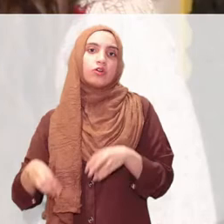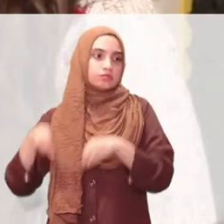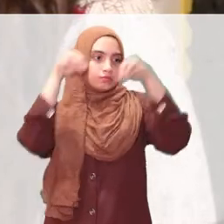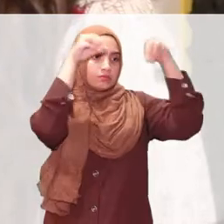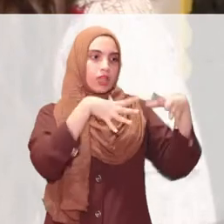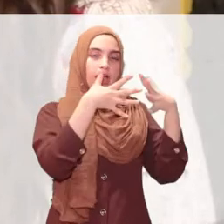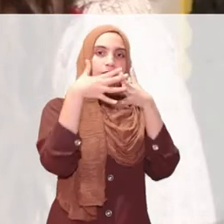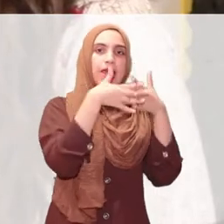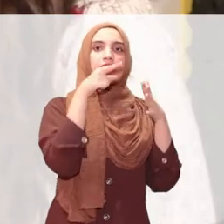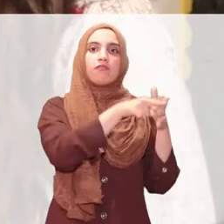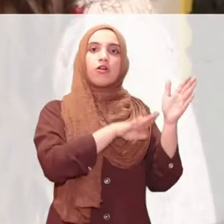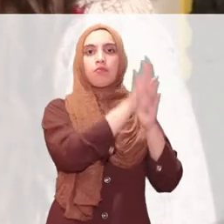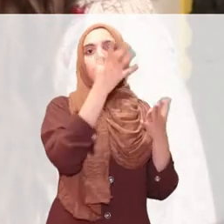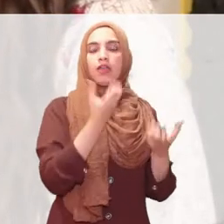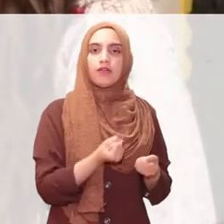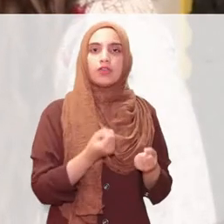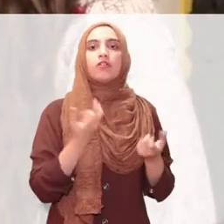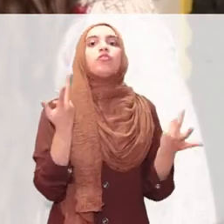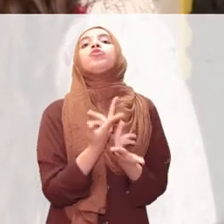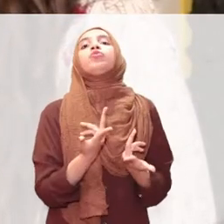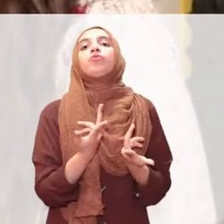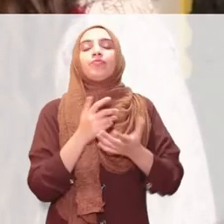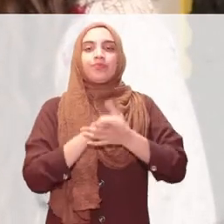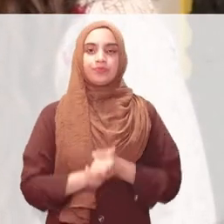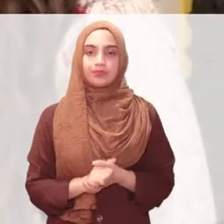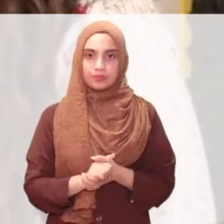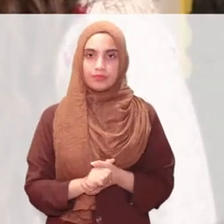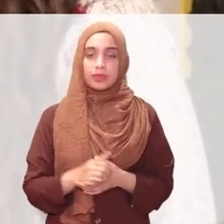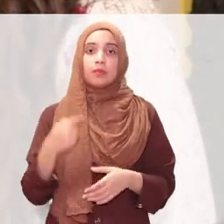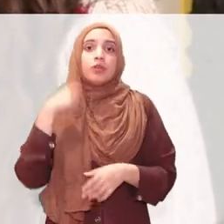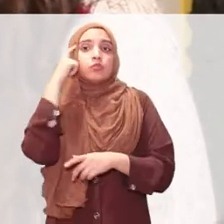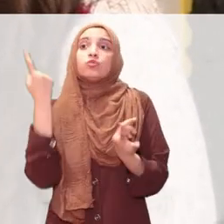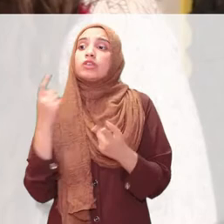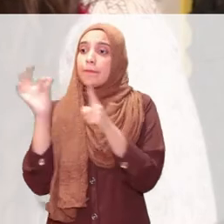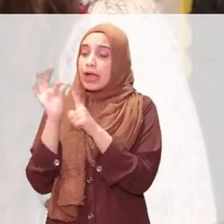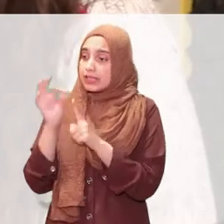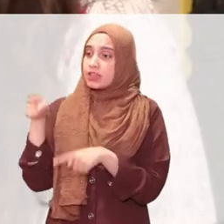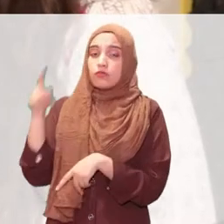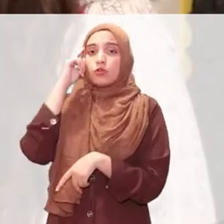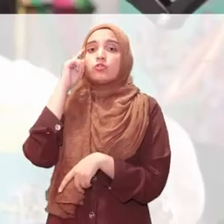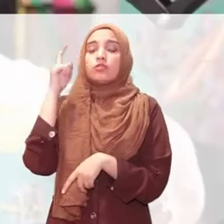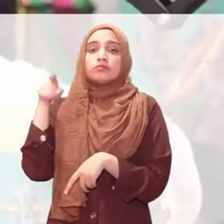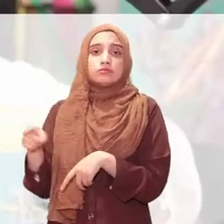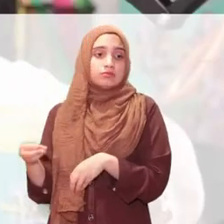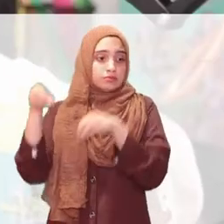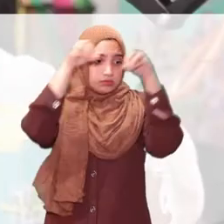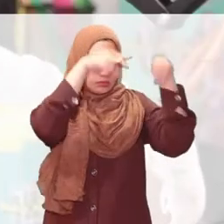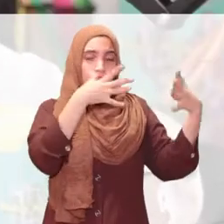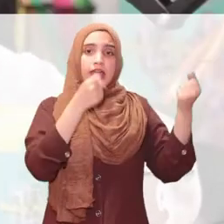यहां से उसकी ऑलरेडी एक्जिस्टिंग कोट